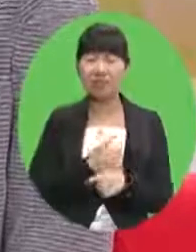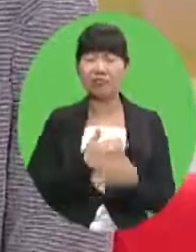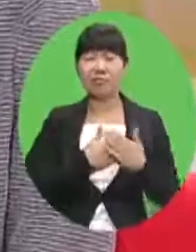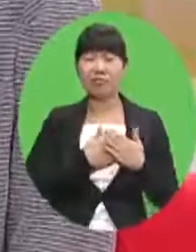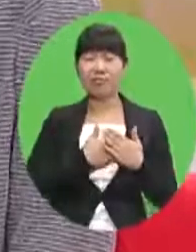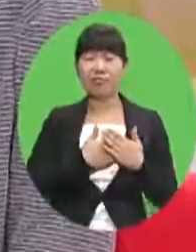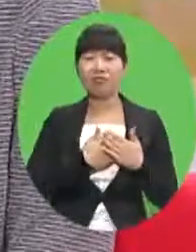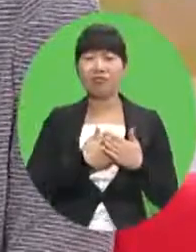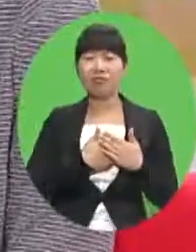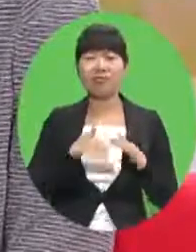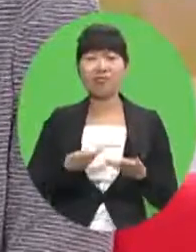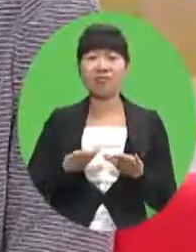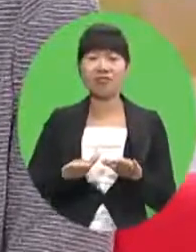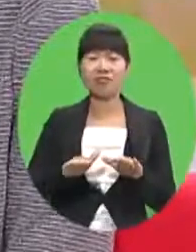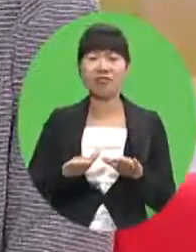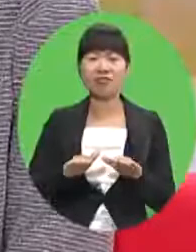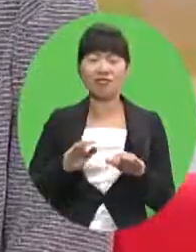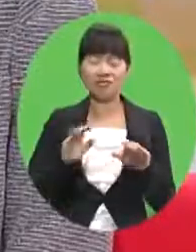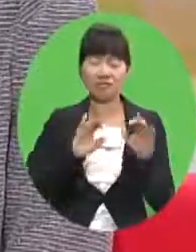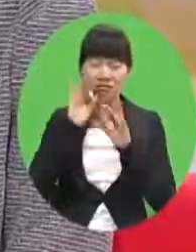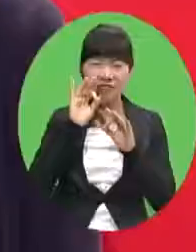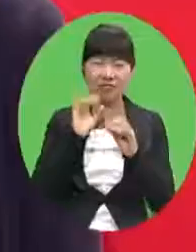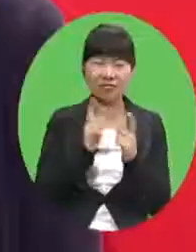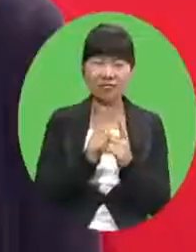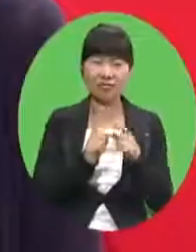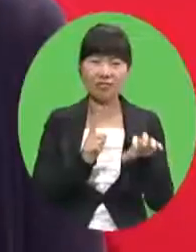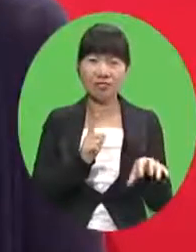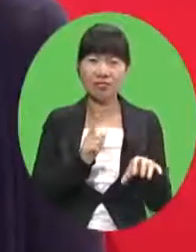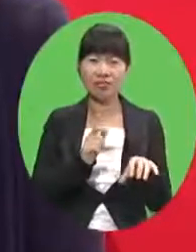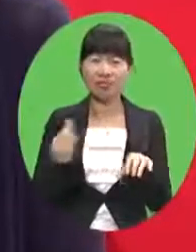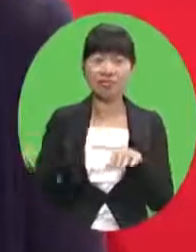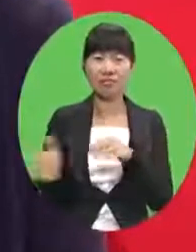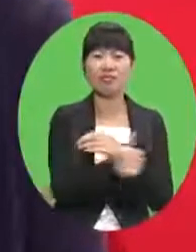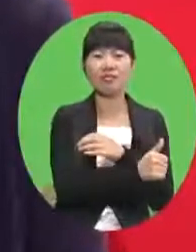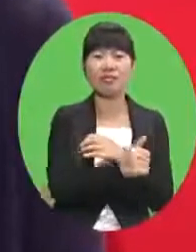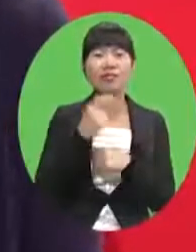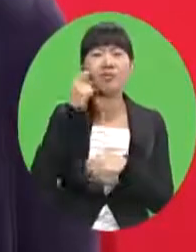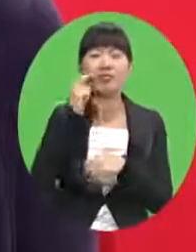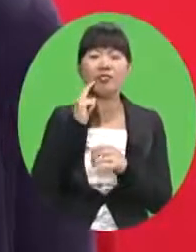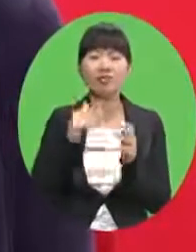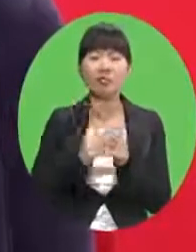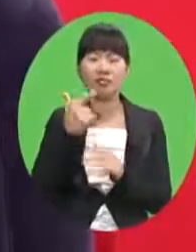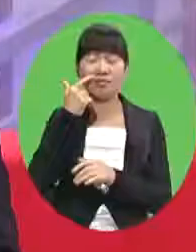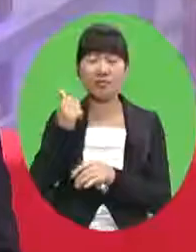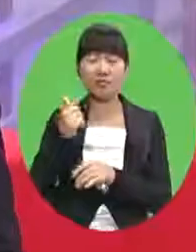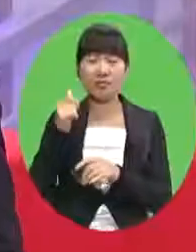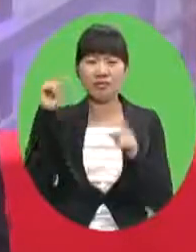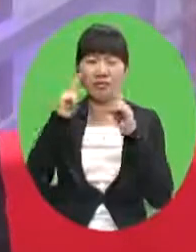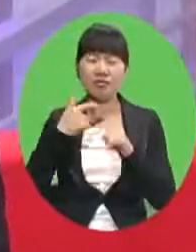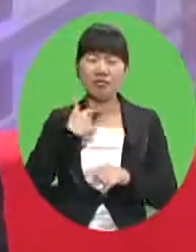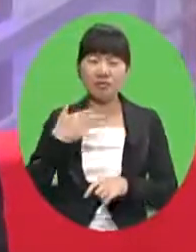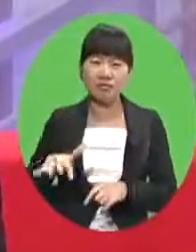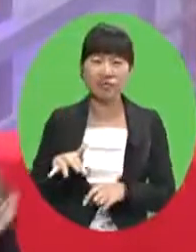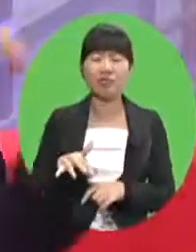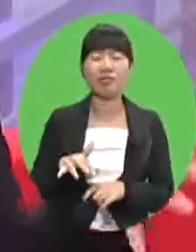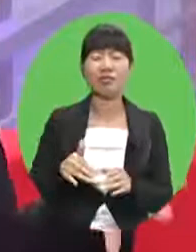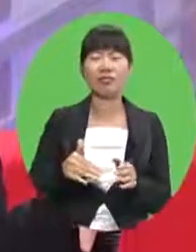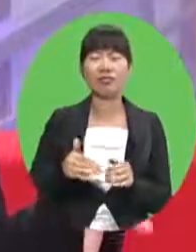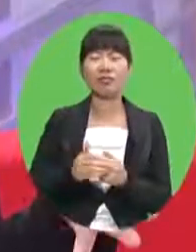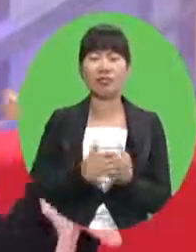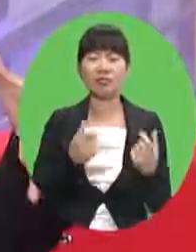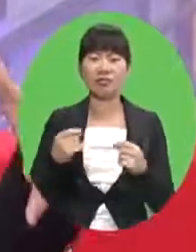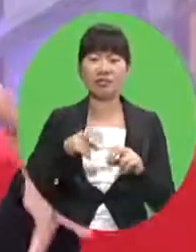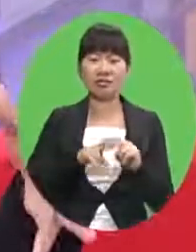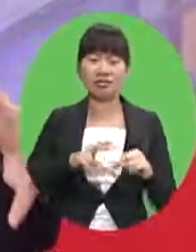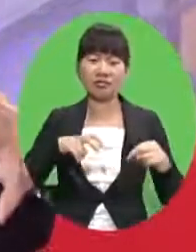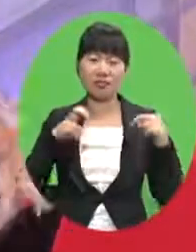두근두근거리고 그쪽에 그 사고당한 거기를 지나가지 못한다는 거예요. 아빠는 뭐 다치질 않았는데 네. 같이 그